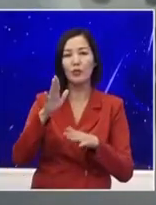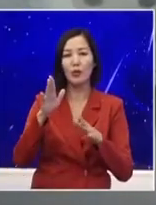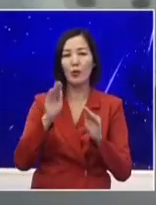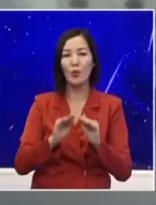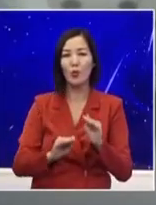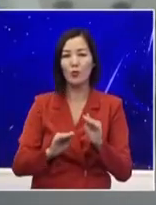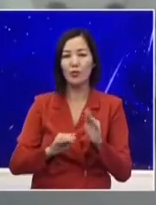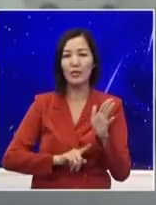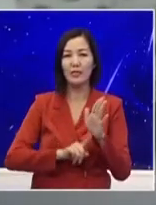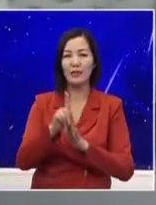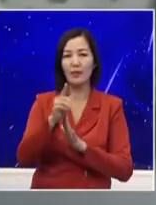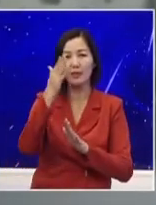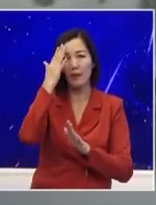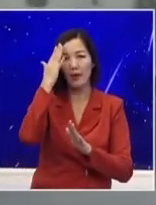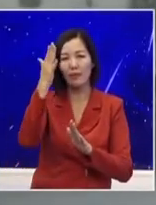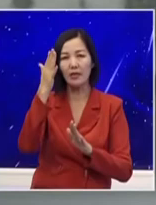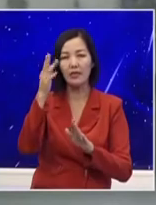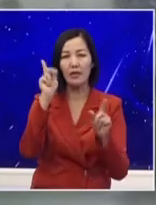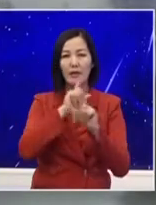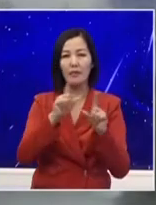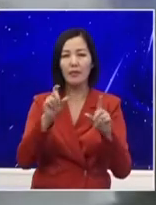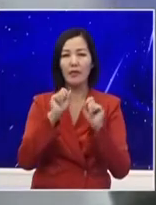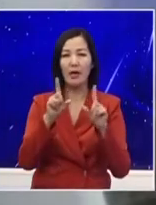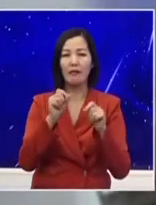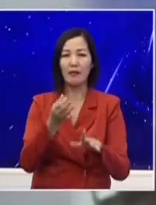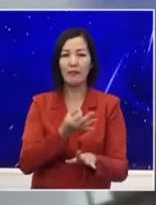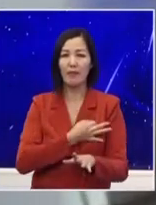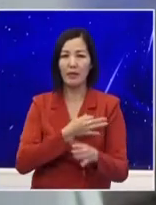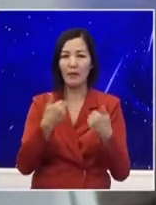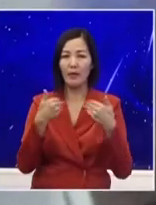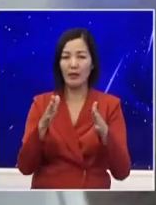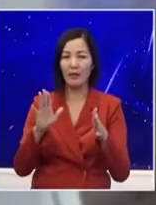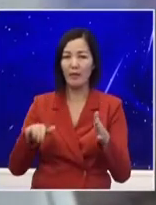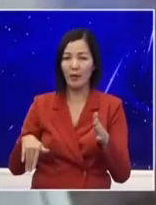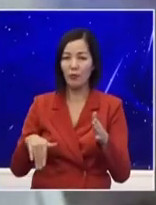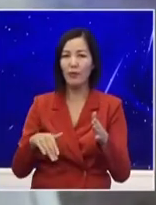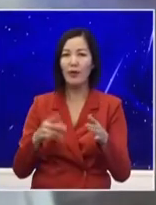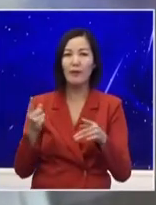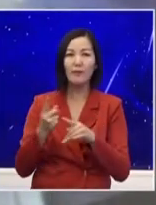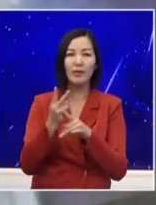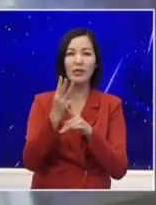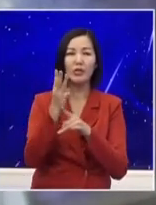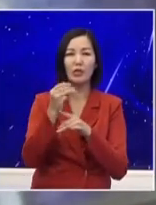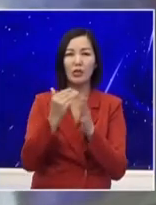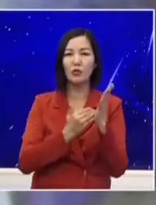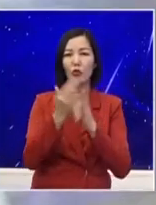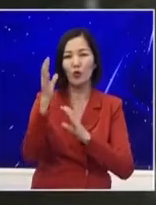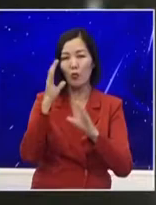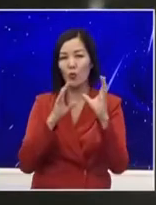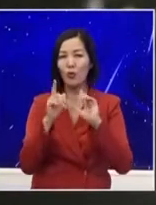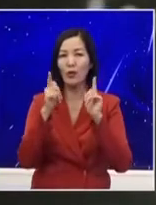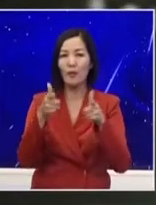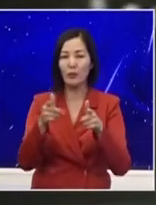кезінен ақ қабілетін байқатқан ол мектепті алтын белгіге тамамдайды. Кейін біліктілігін бір емес, бірнеше жоғары оқу